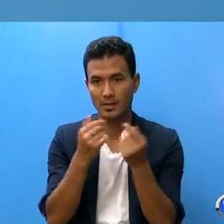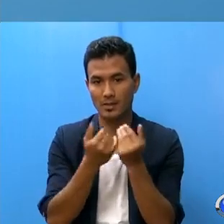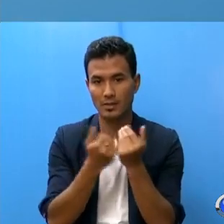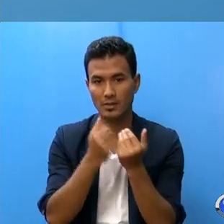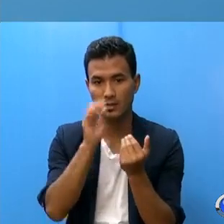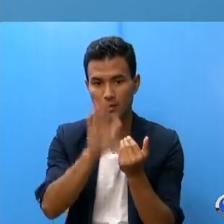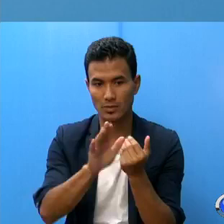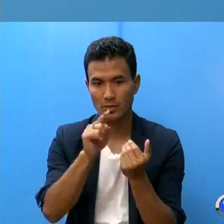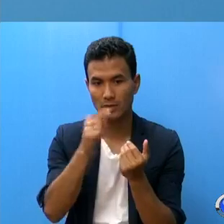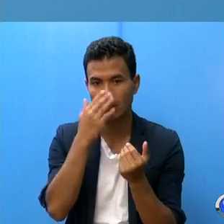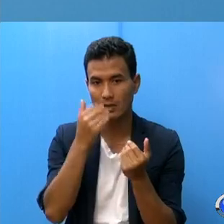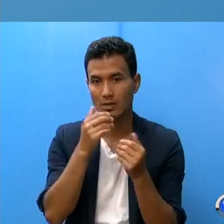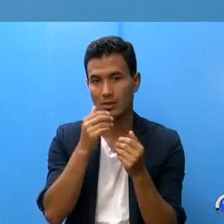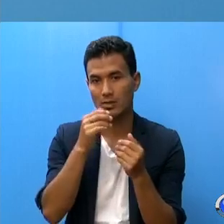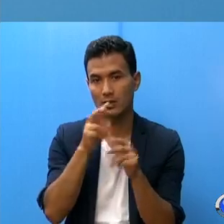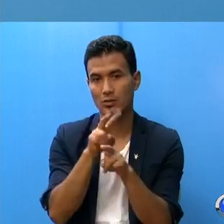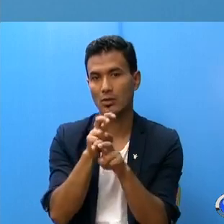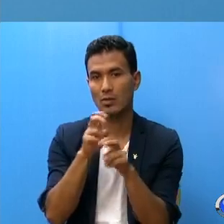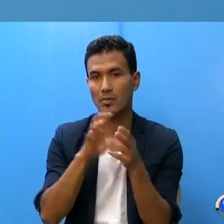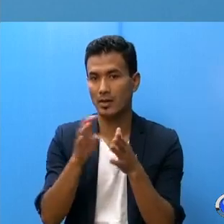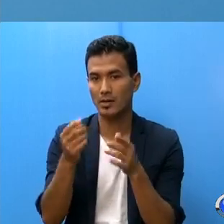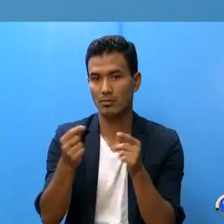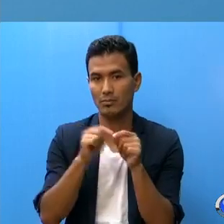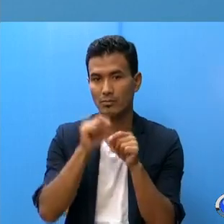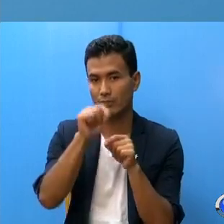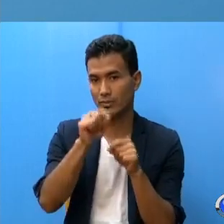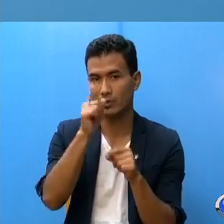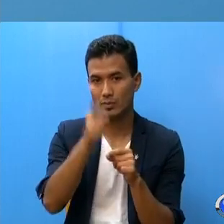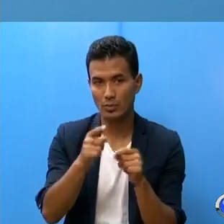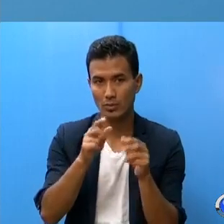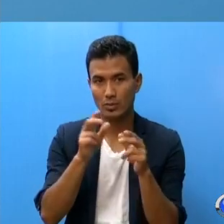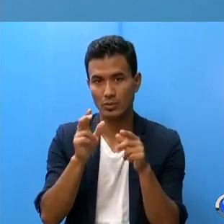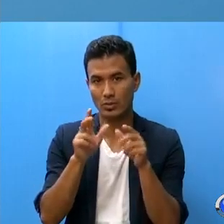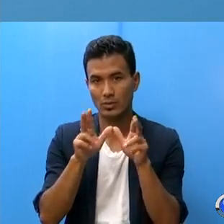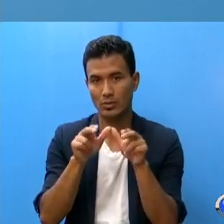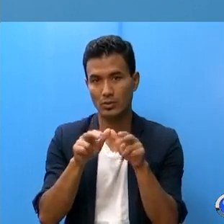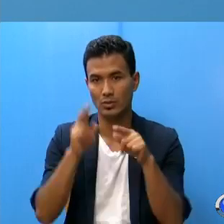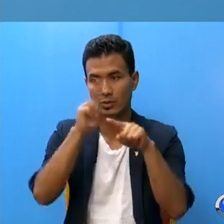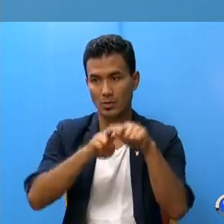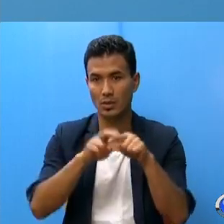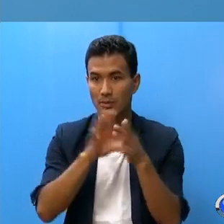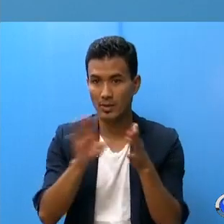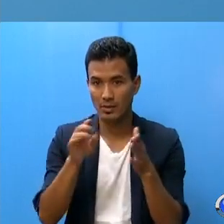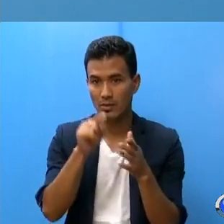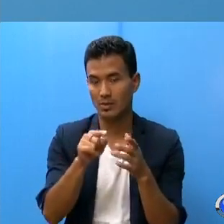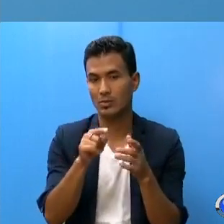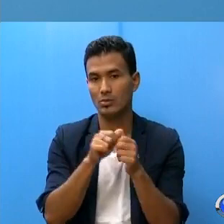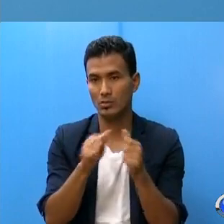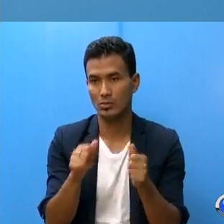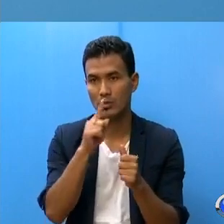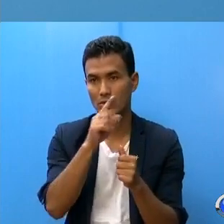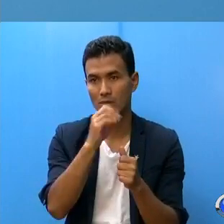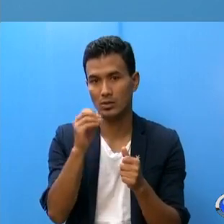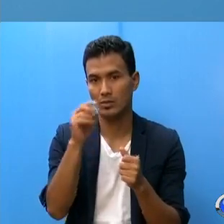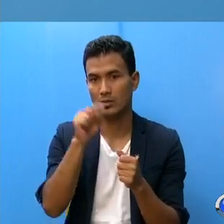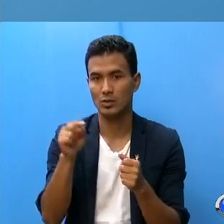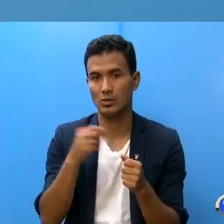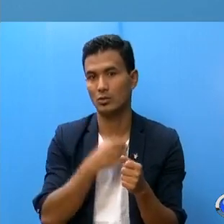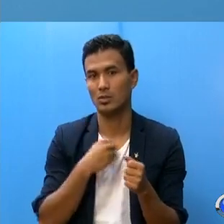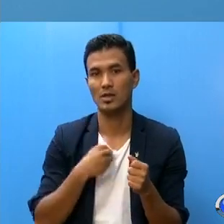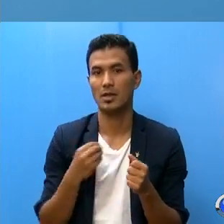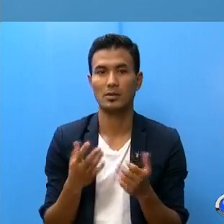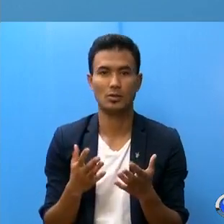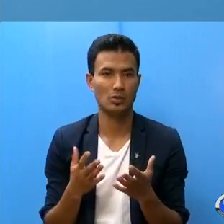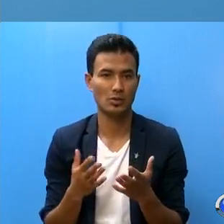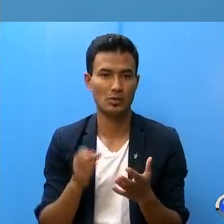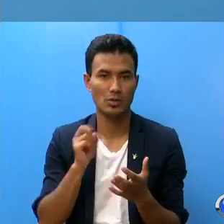देखिंच और यो जना अर बाटा आयाको virus भाईर कारण ले चामेरा बाटा आयाको विचार ले चाहिए यो इसको 100% उपचार चाहिए न तरह के